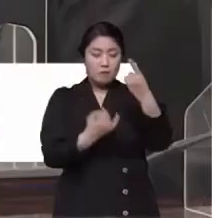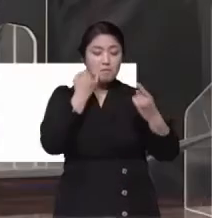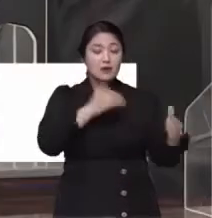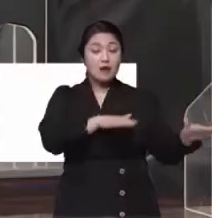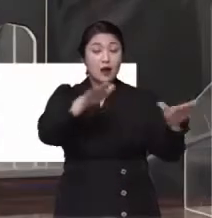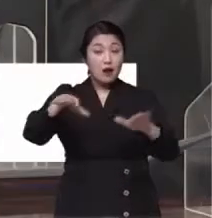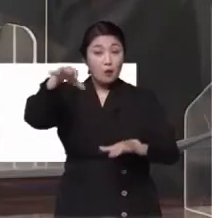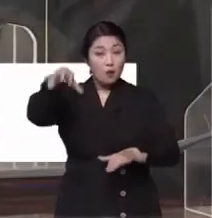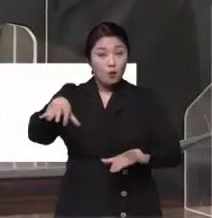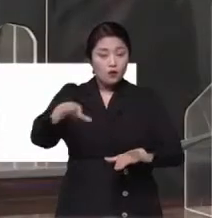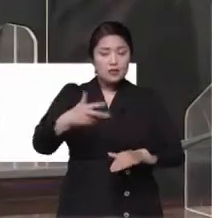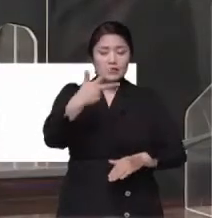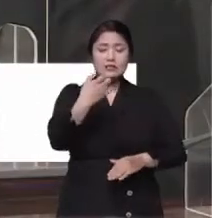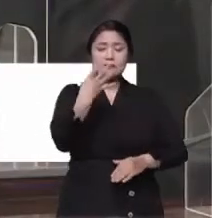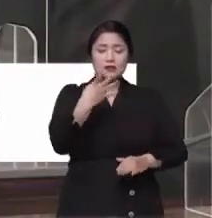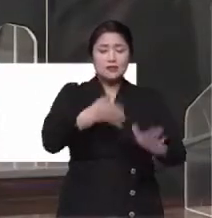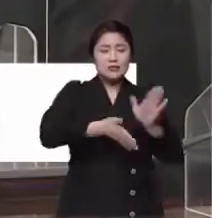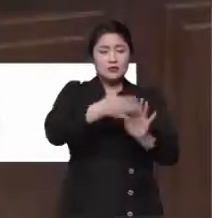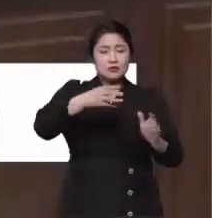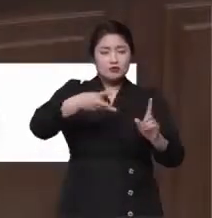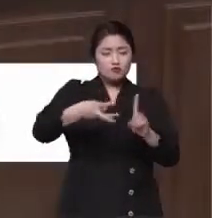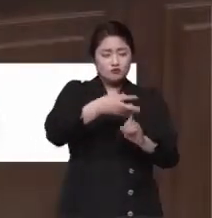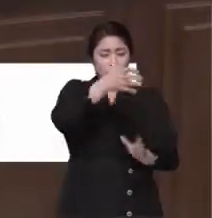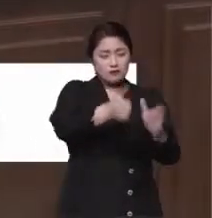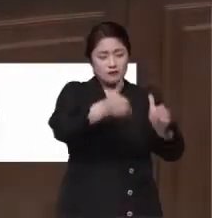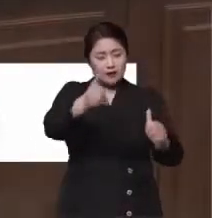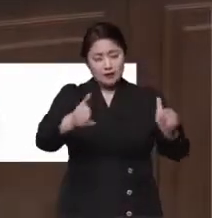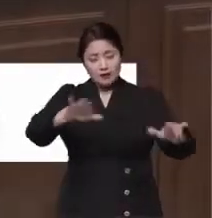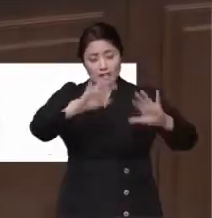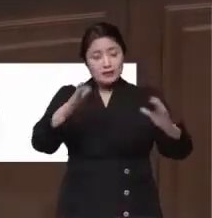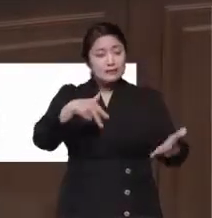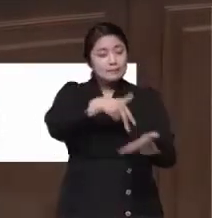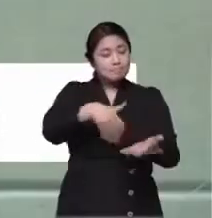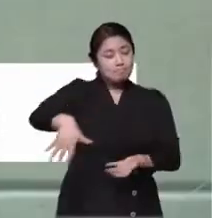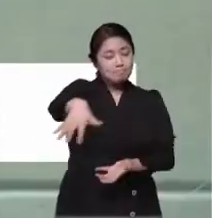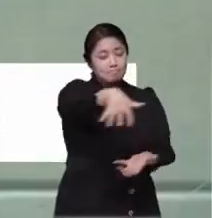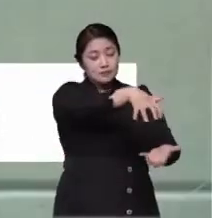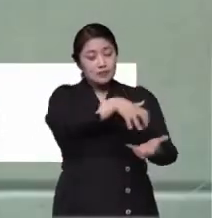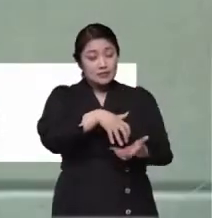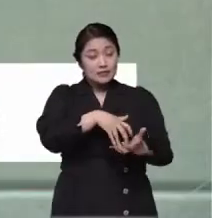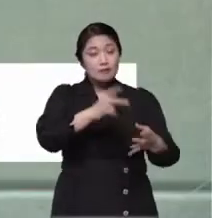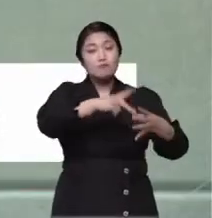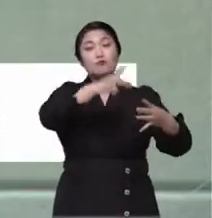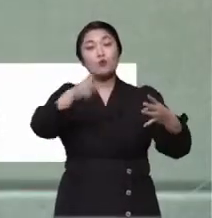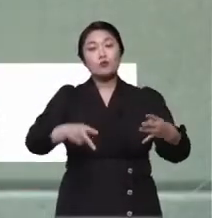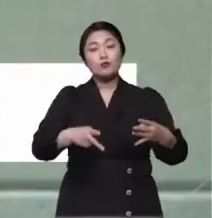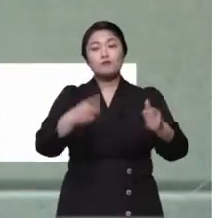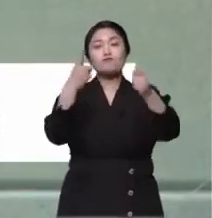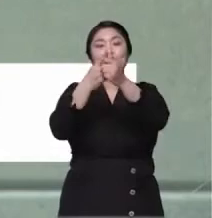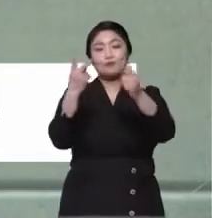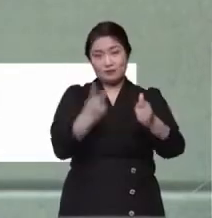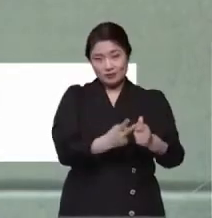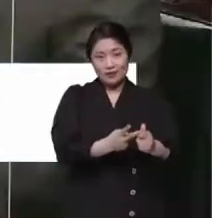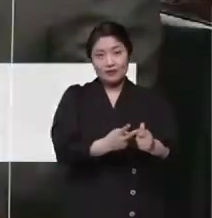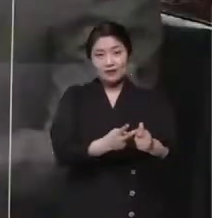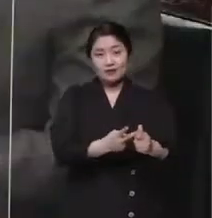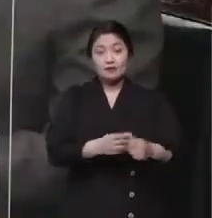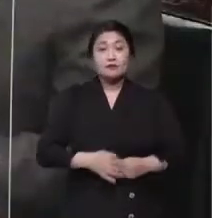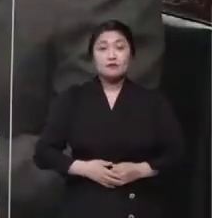의미로 전국 74개 연안 시군구청장으로부터 의견을 수렴하는 지중해 프로젝트 두 번째